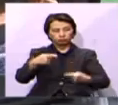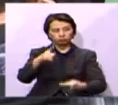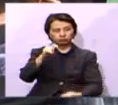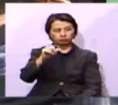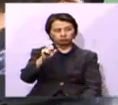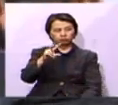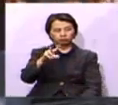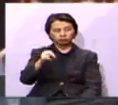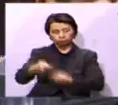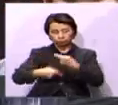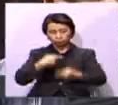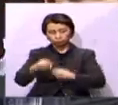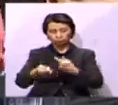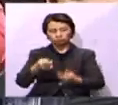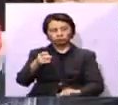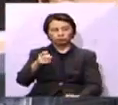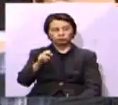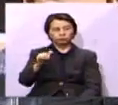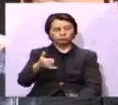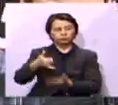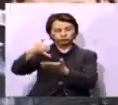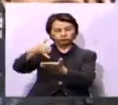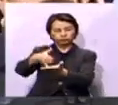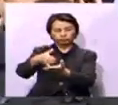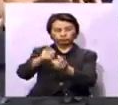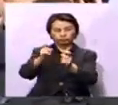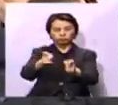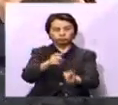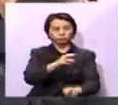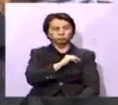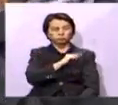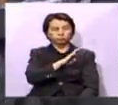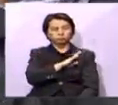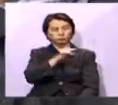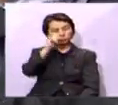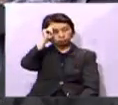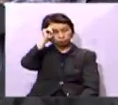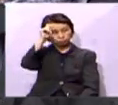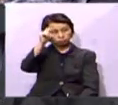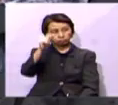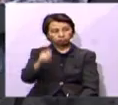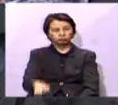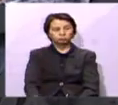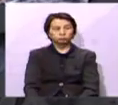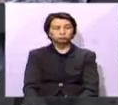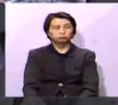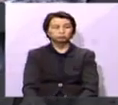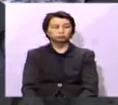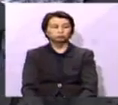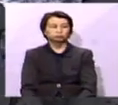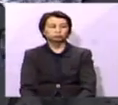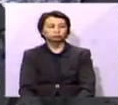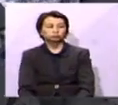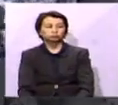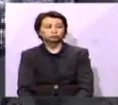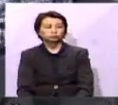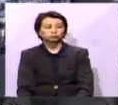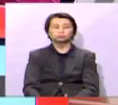Liga Hoki Malaysia 2018. Piala Sumbangsih disampaikan Menteri Besar Terengganu, Datuk Seri Ahmad Razif Abdul